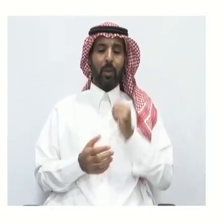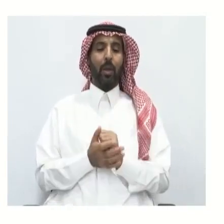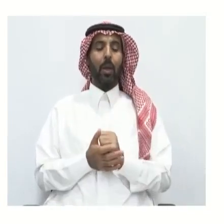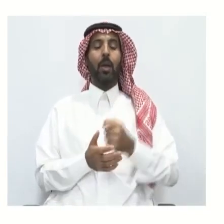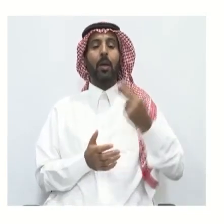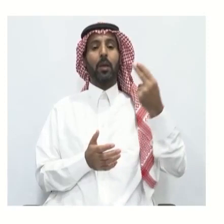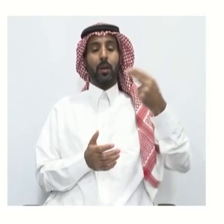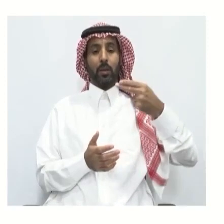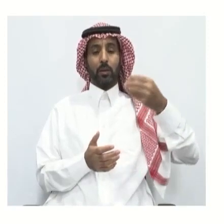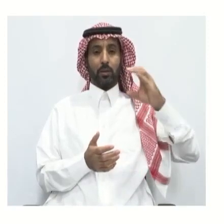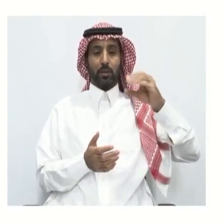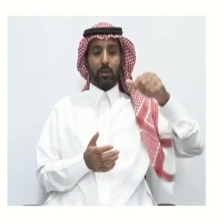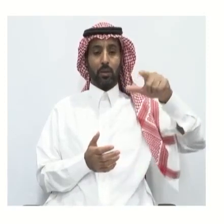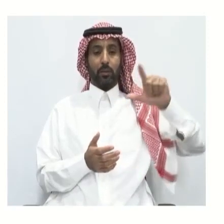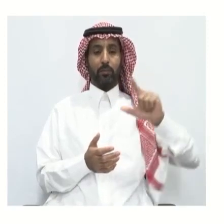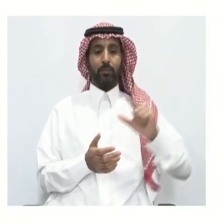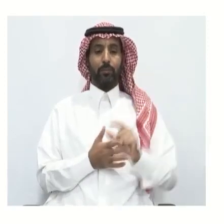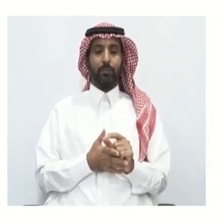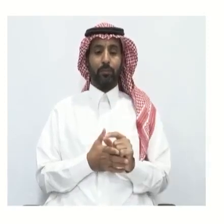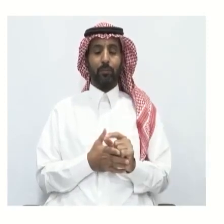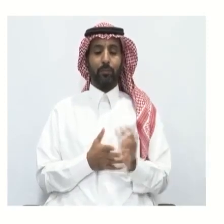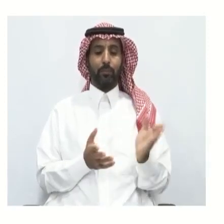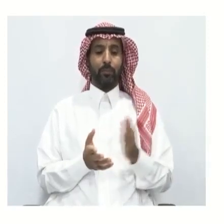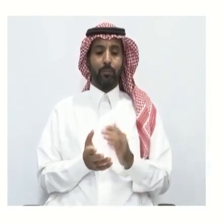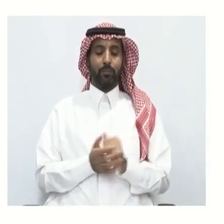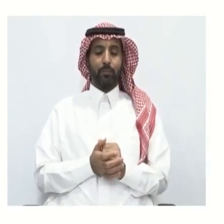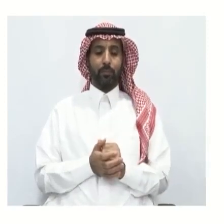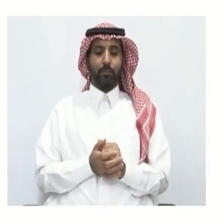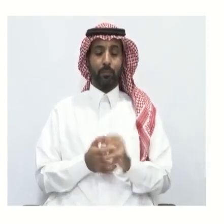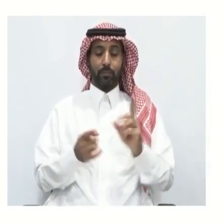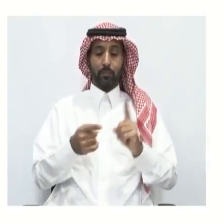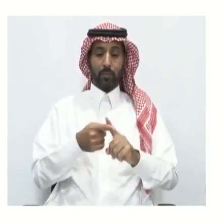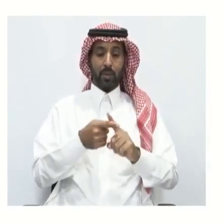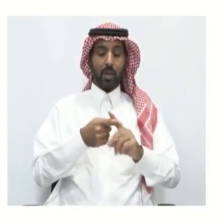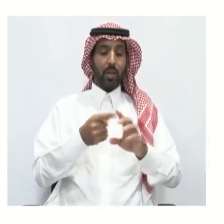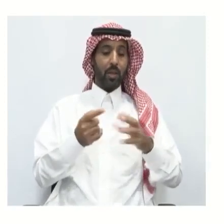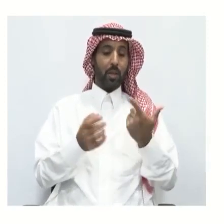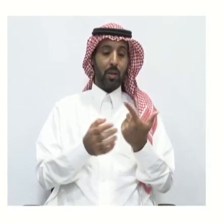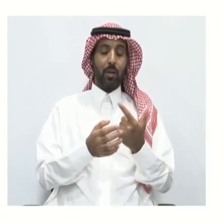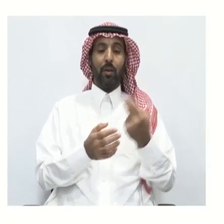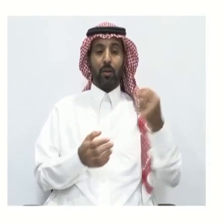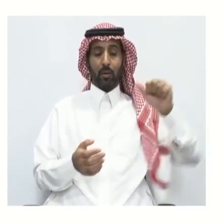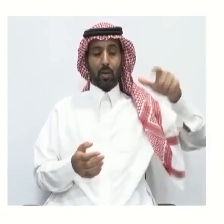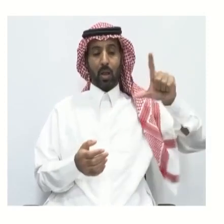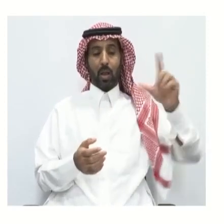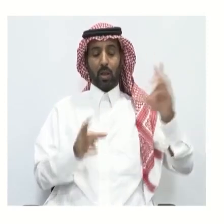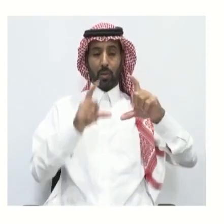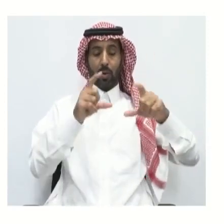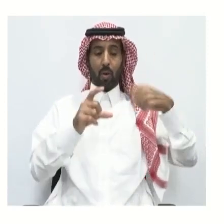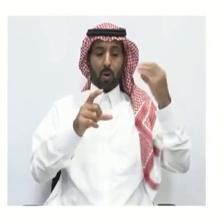او المعادله التاليه هيدروكسيد الالمنيوم زائد ثلاثه من حمض الكلوريك يعطيني